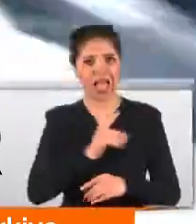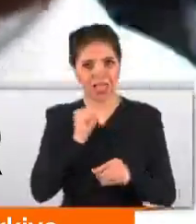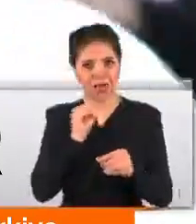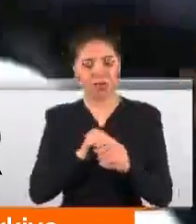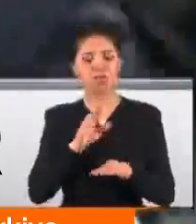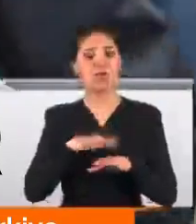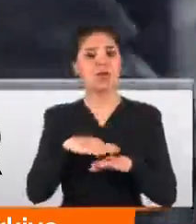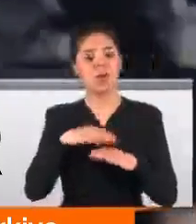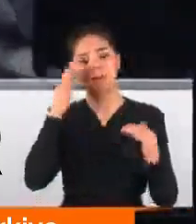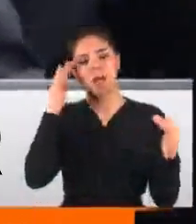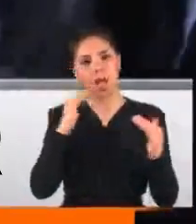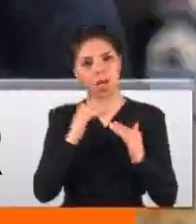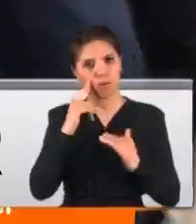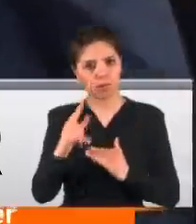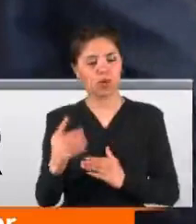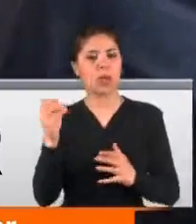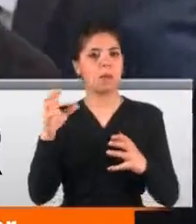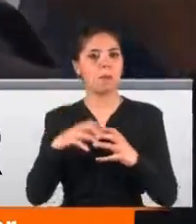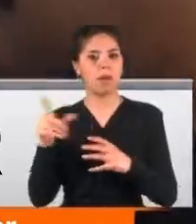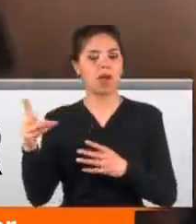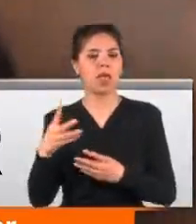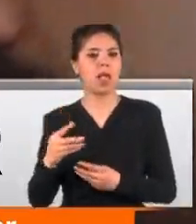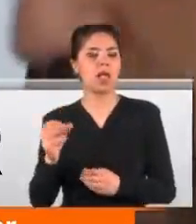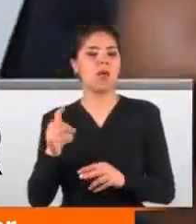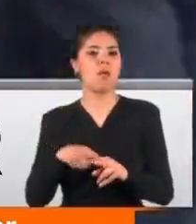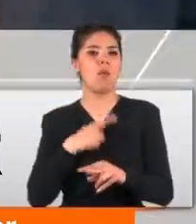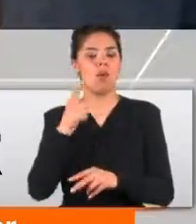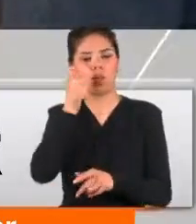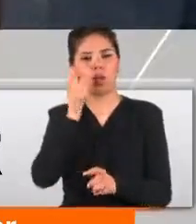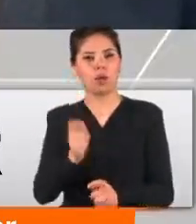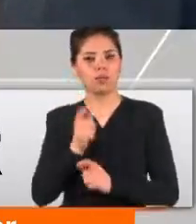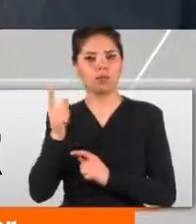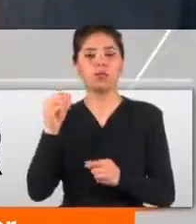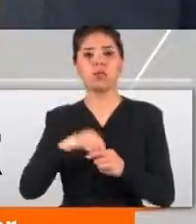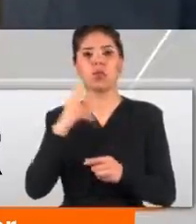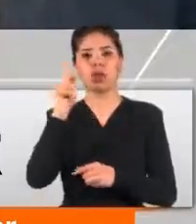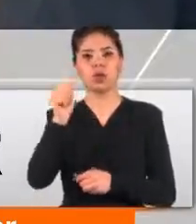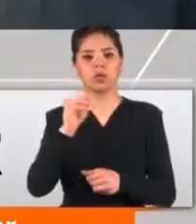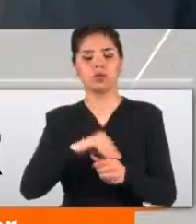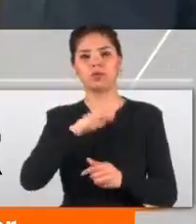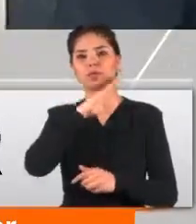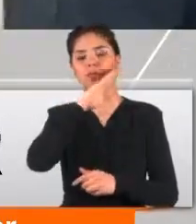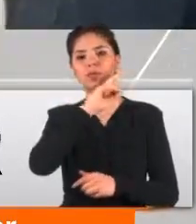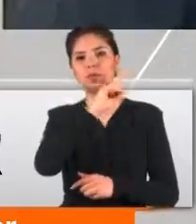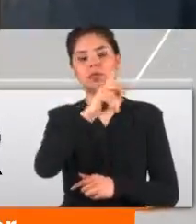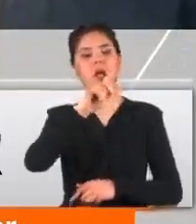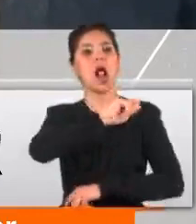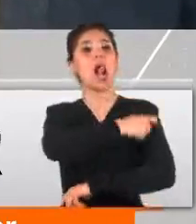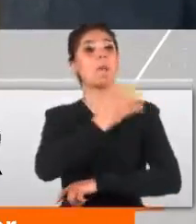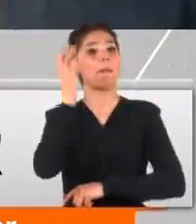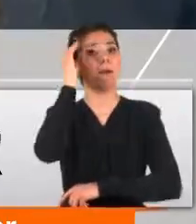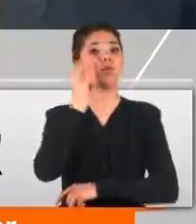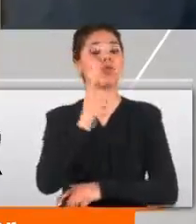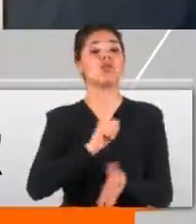yapılan pazarlıklara hem de İYİ Parti'nin eriyen oylarına dikkat çekti. Son iki günde Avrupa'daki başta Almanya olmak üzere